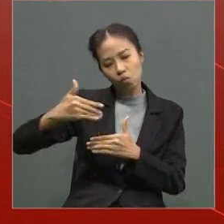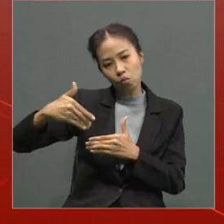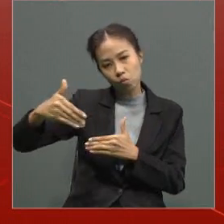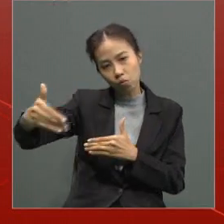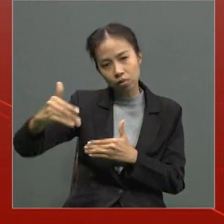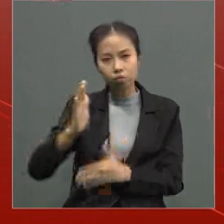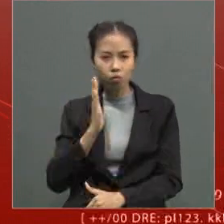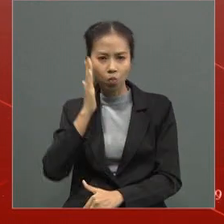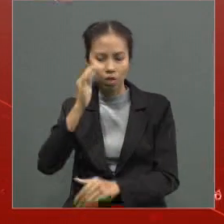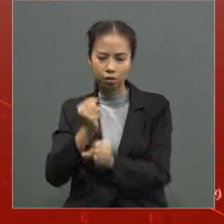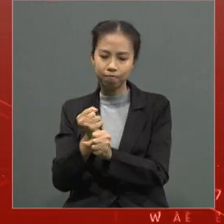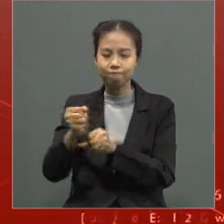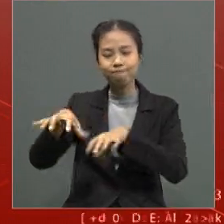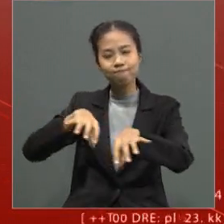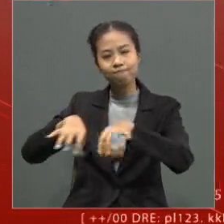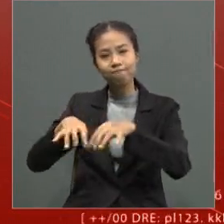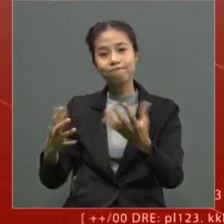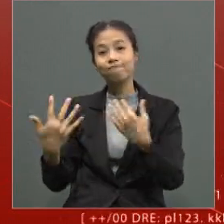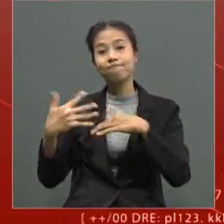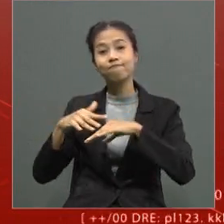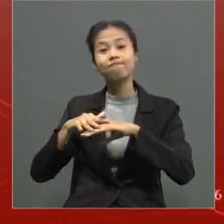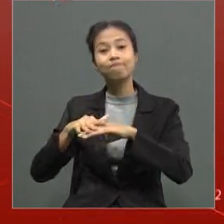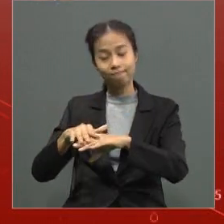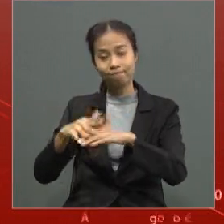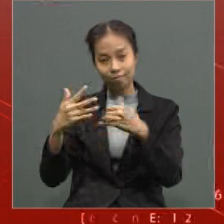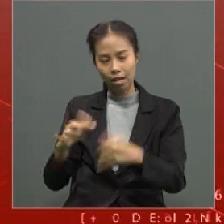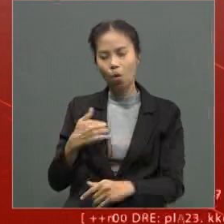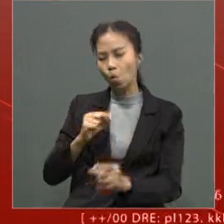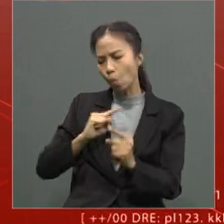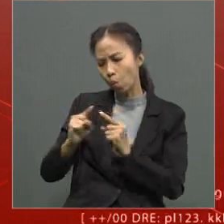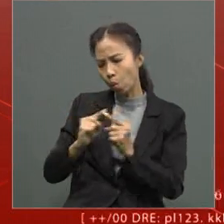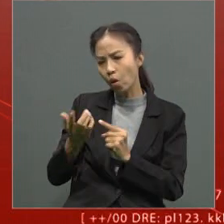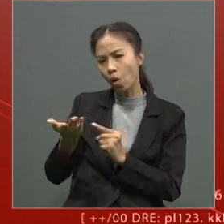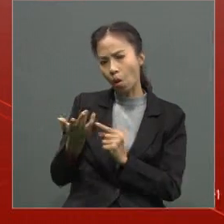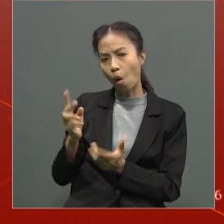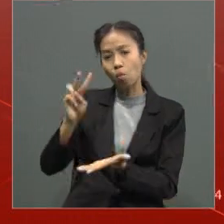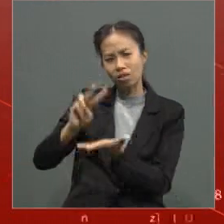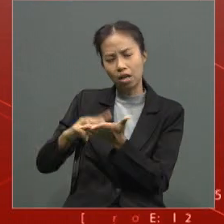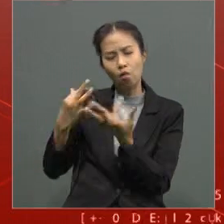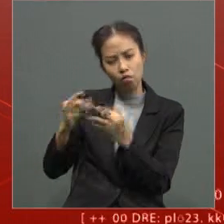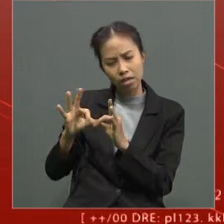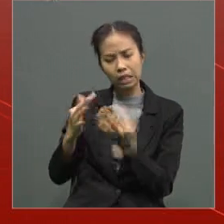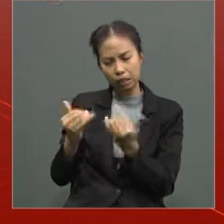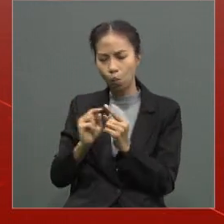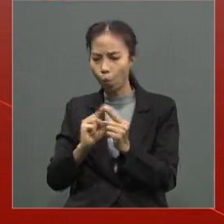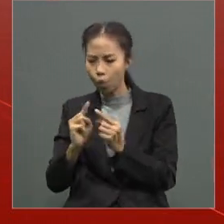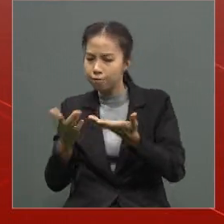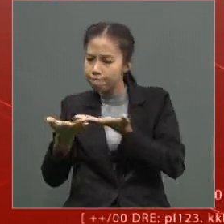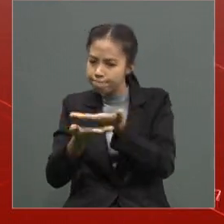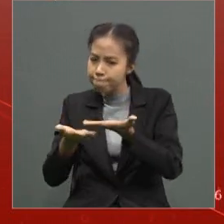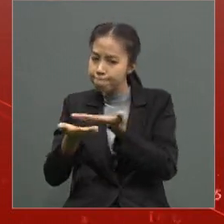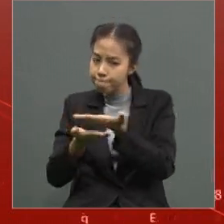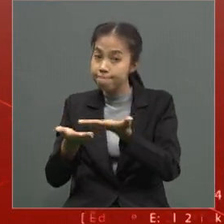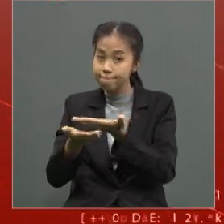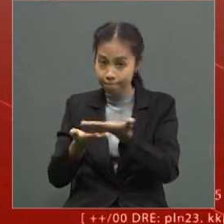ส่วนเชิงยุทธศาสตร์พร้อมทั้งมีการหารือการขอยกเว้นวีซ่าด้วยใช่ค่ะการหารือการขอยกเว้นวีซ่าเนี่ยสำหรับ